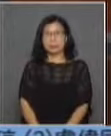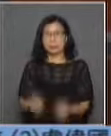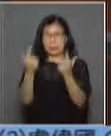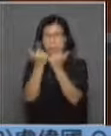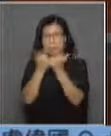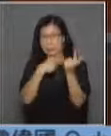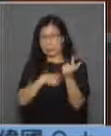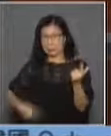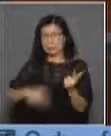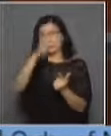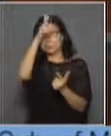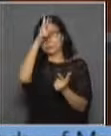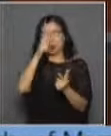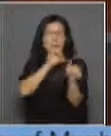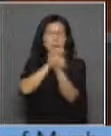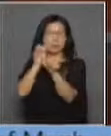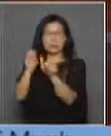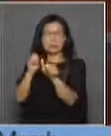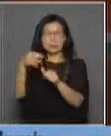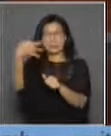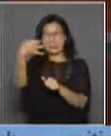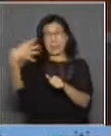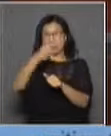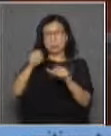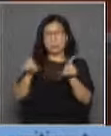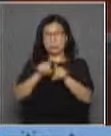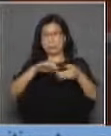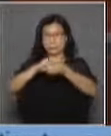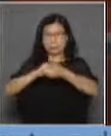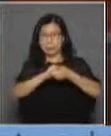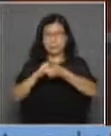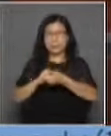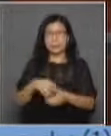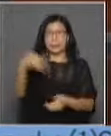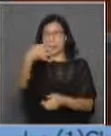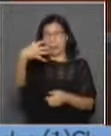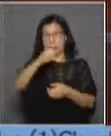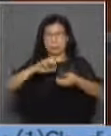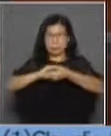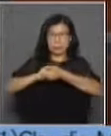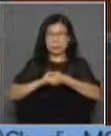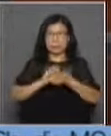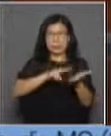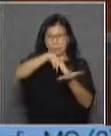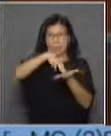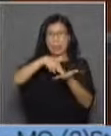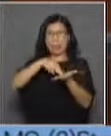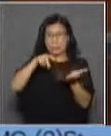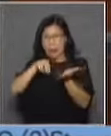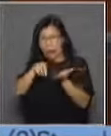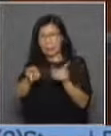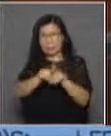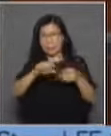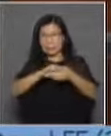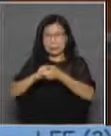府呼籲三權合作，三權合作，立法同行政合作，